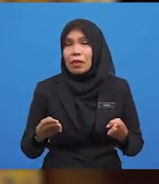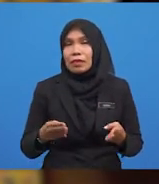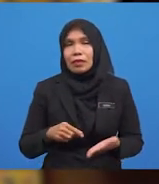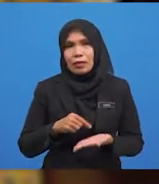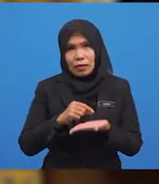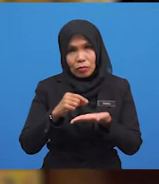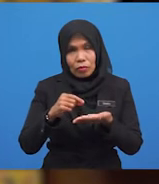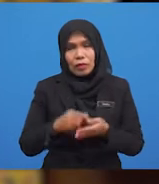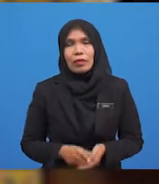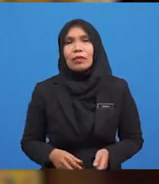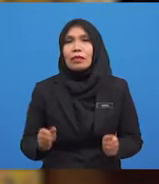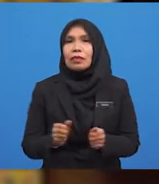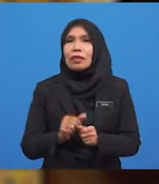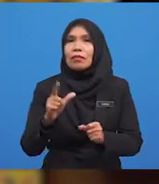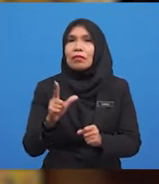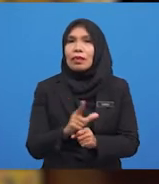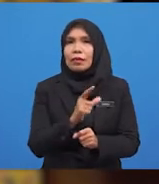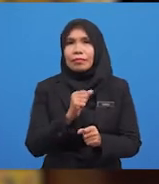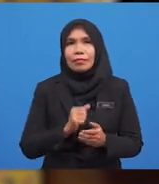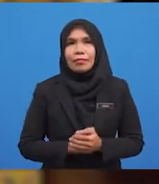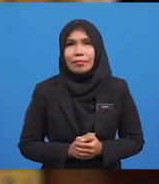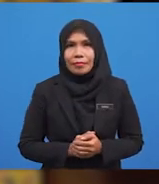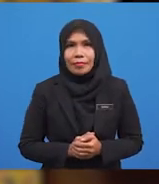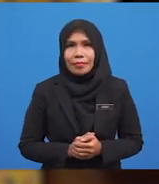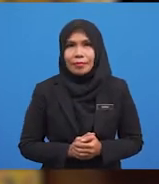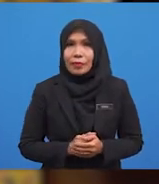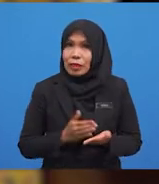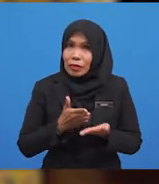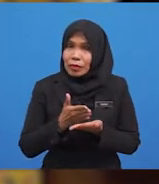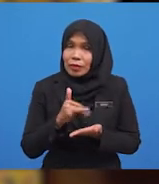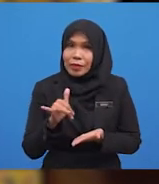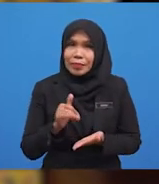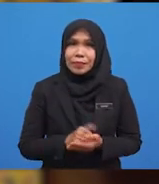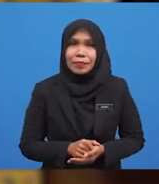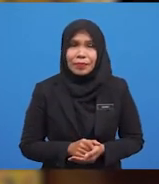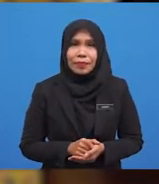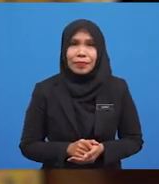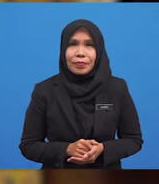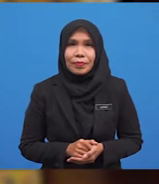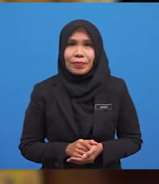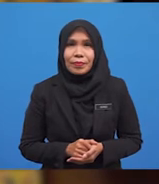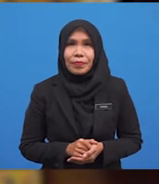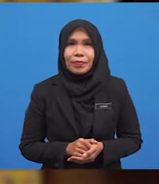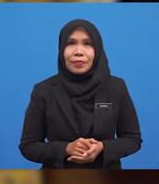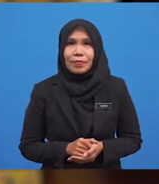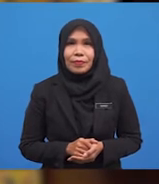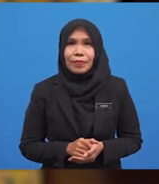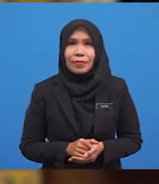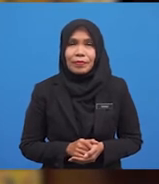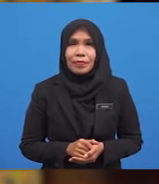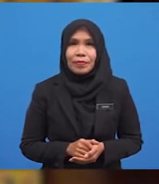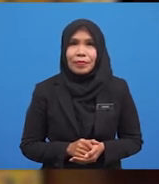Baiklah, murid-murid. Aspek kajian komponen sastra yang seterusnya merupakan aspek menarik